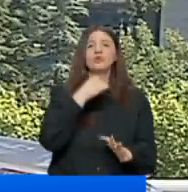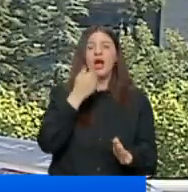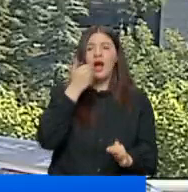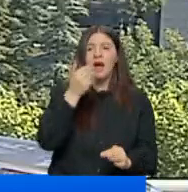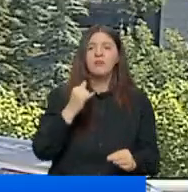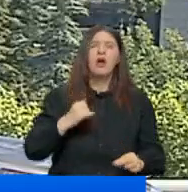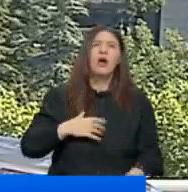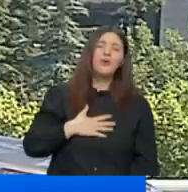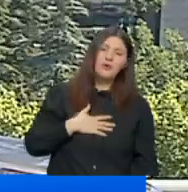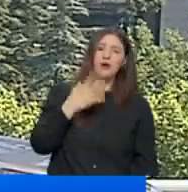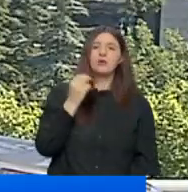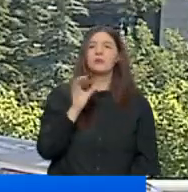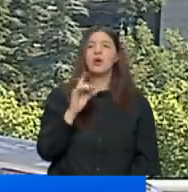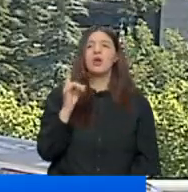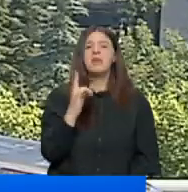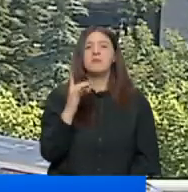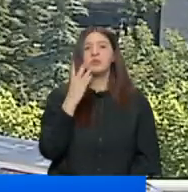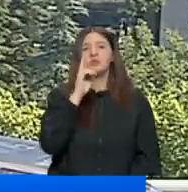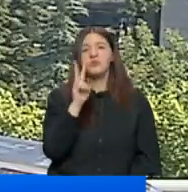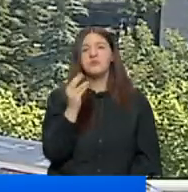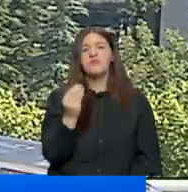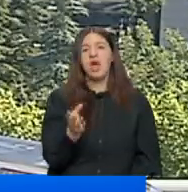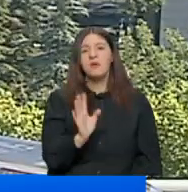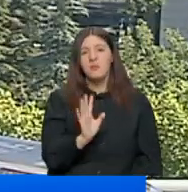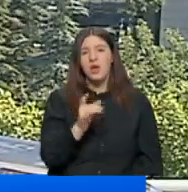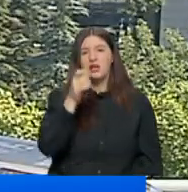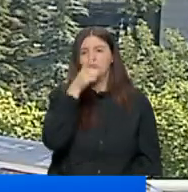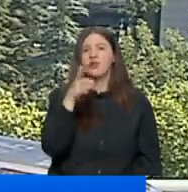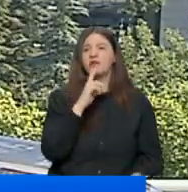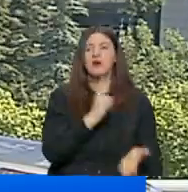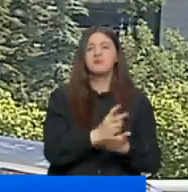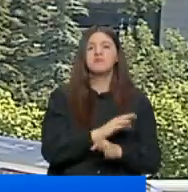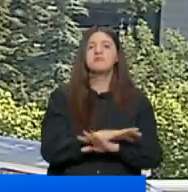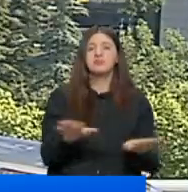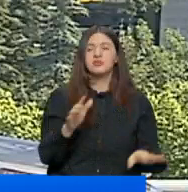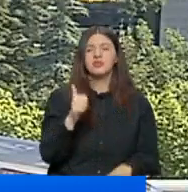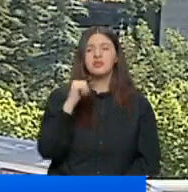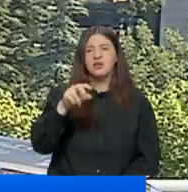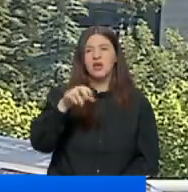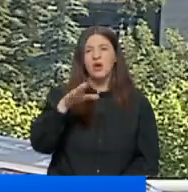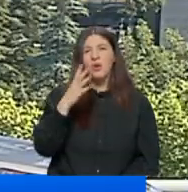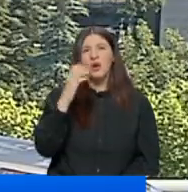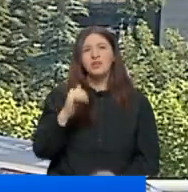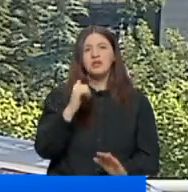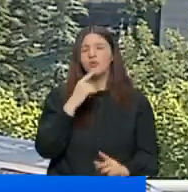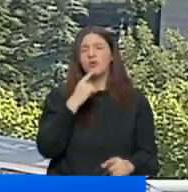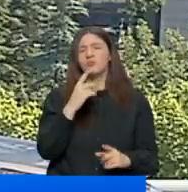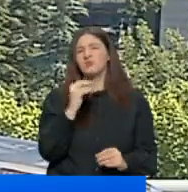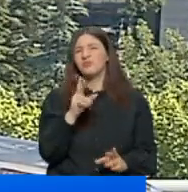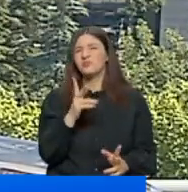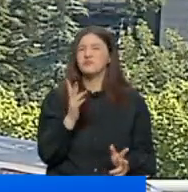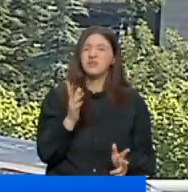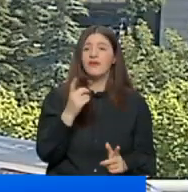ifadeleri, rahatlaması pek de öyle bir izlenim vermiyor. Yani Türkiye artık kararını verdi. Bir geri dönüş de olacakmış gibi gözükmüyor.